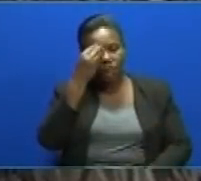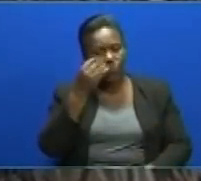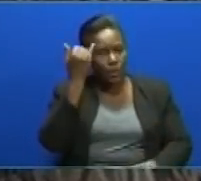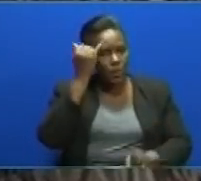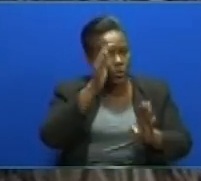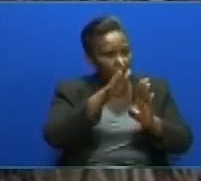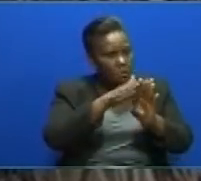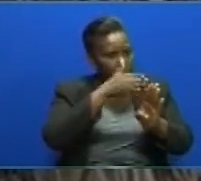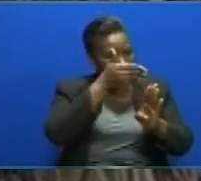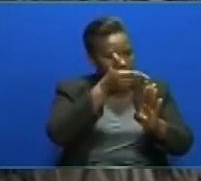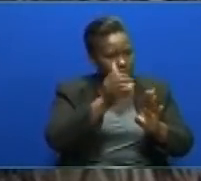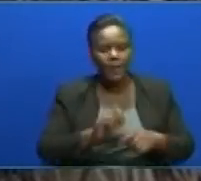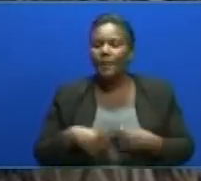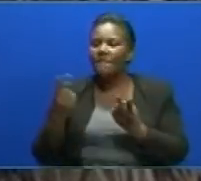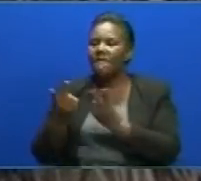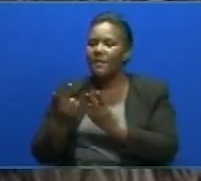mamkisa kutoka kwa mama kwenda kwa mtoto.